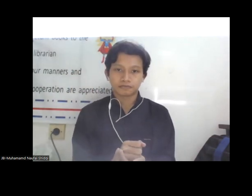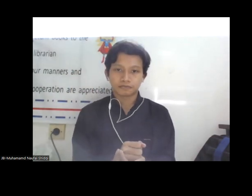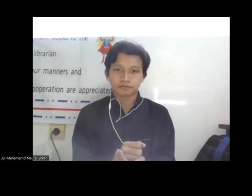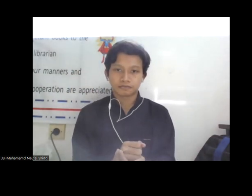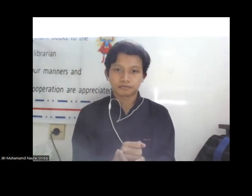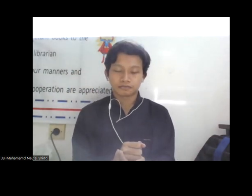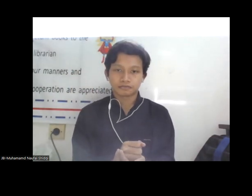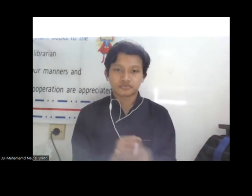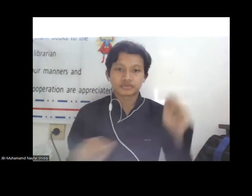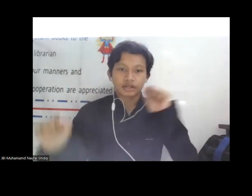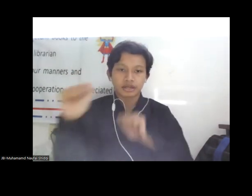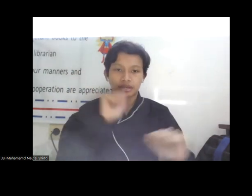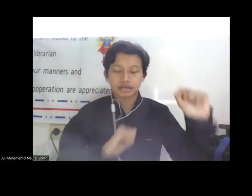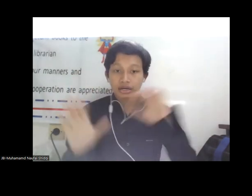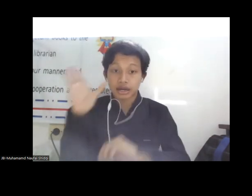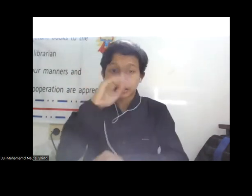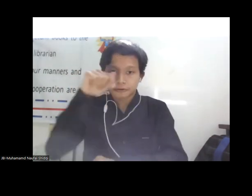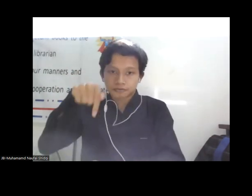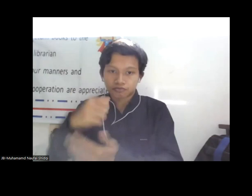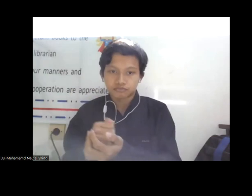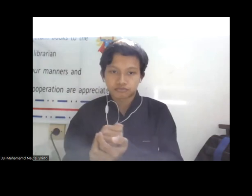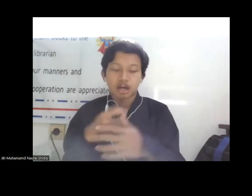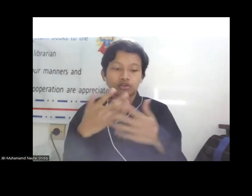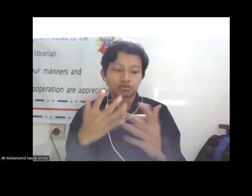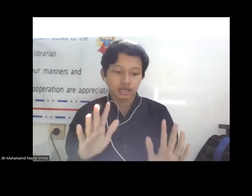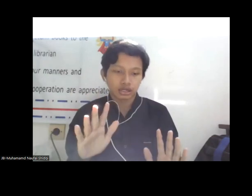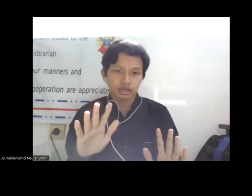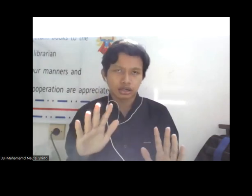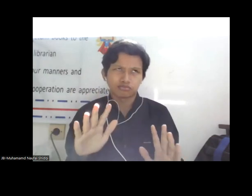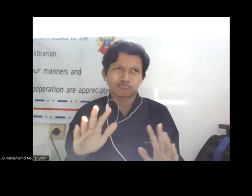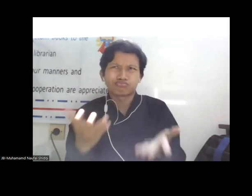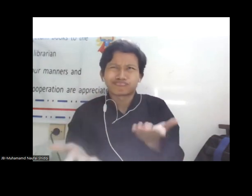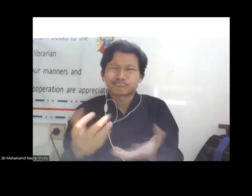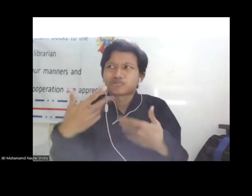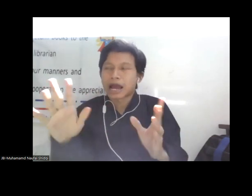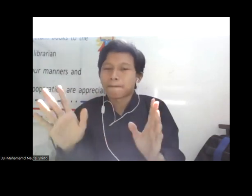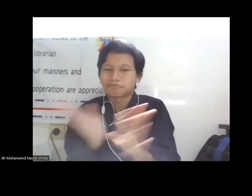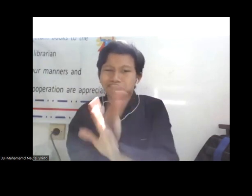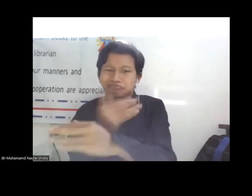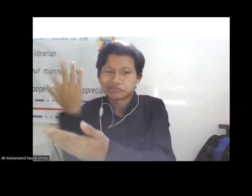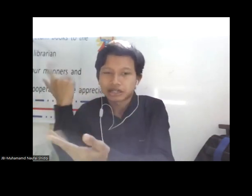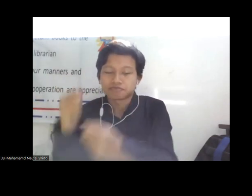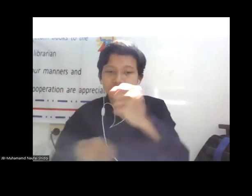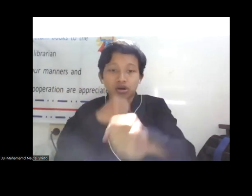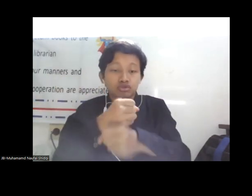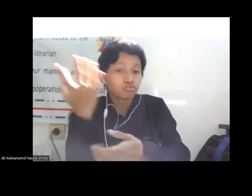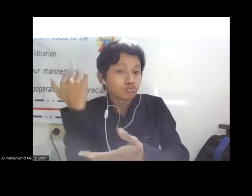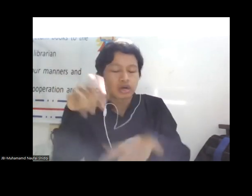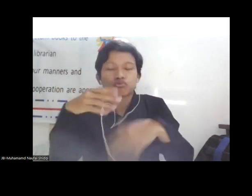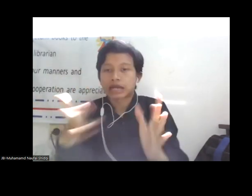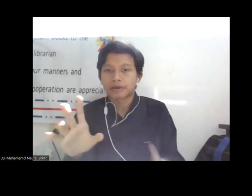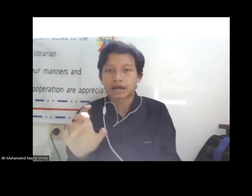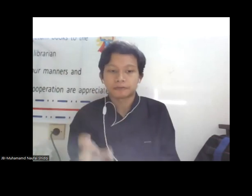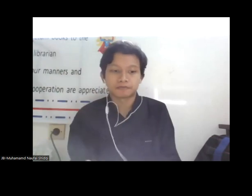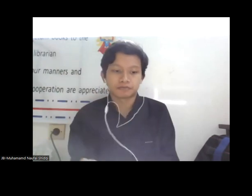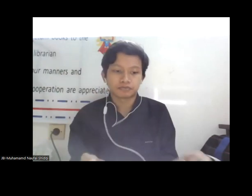kegiatan kali ini adalah yang sudah sekian kalinya yang telah kegiatan